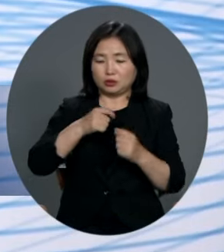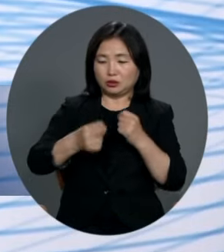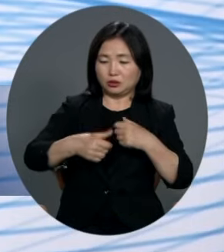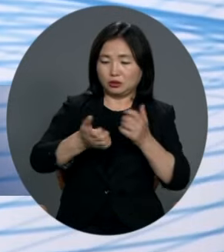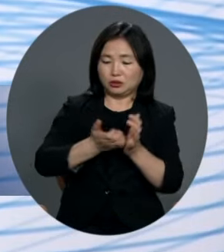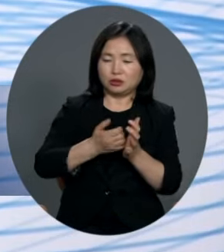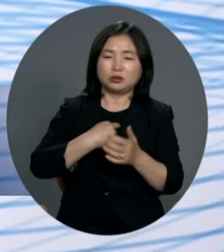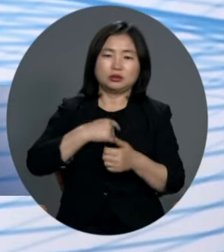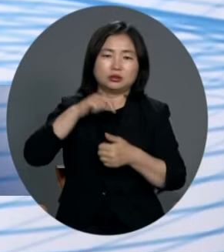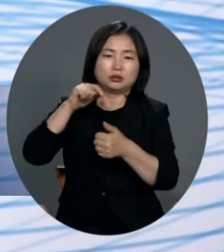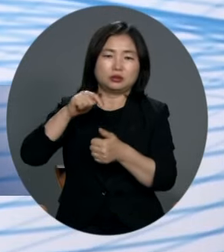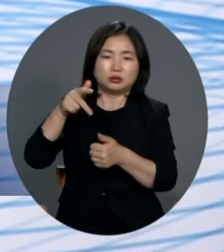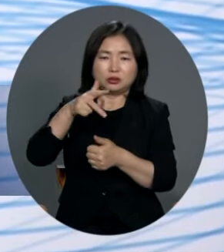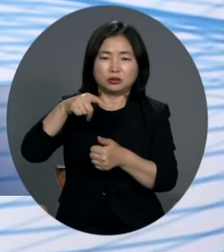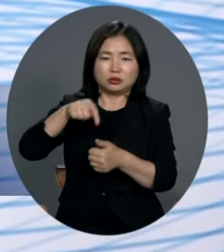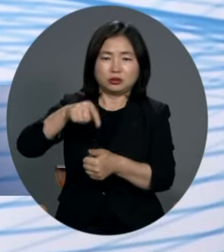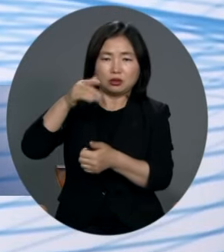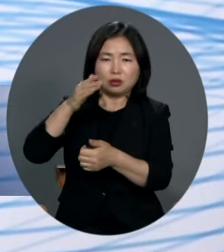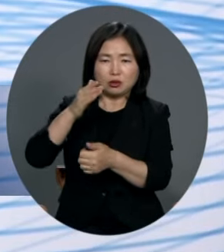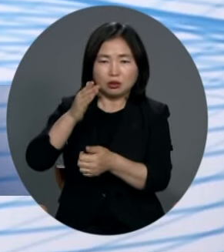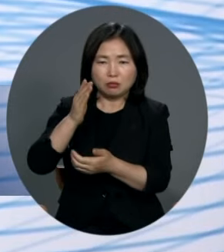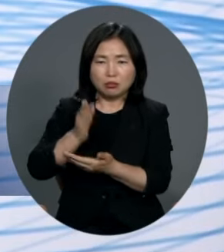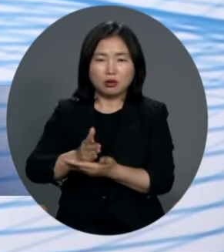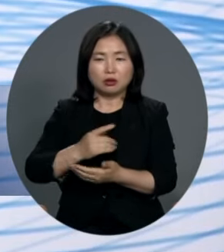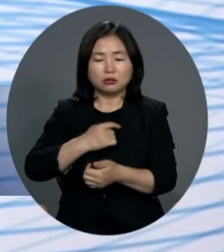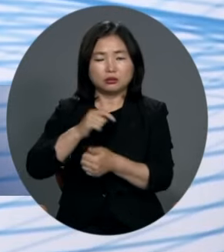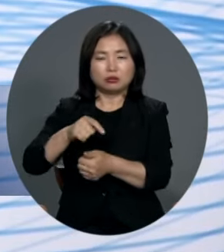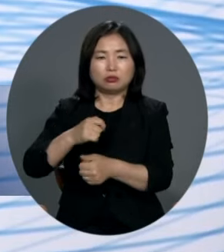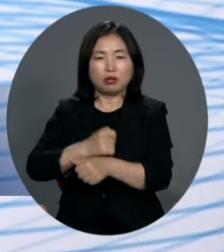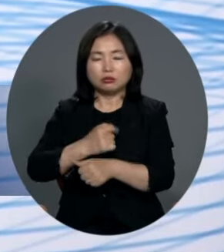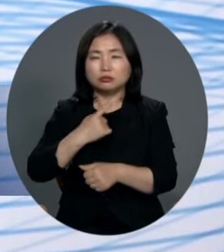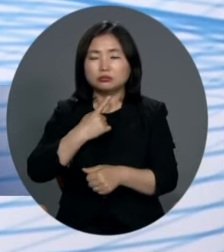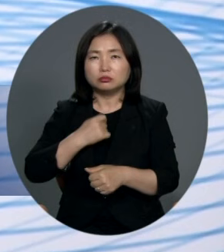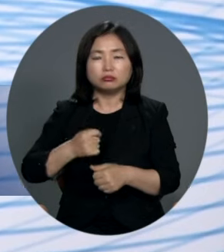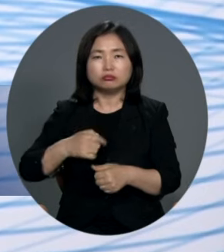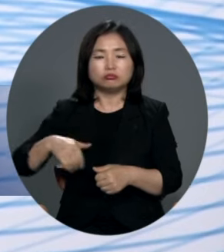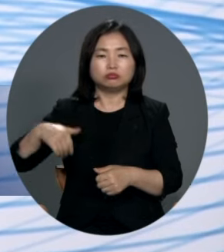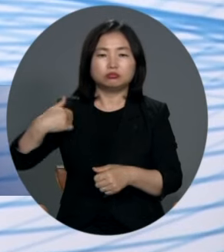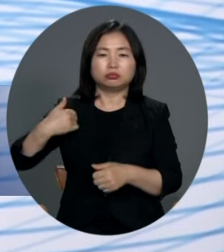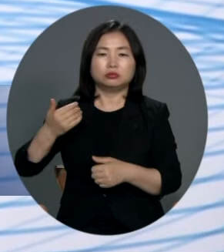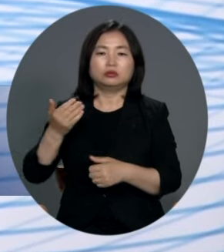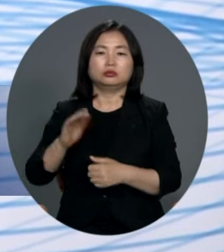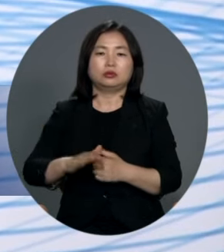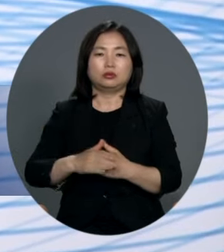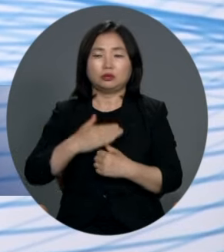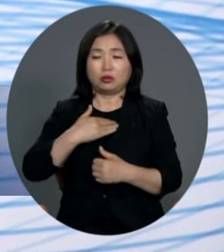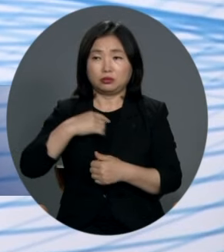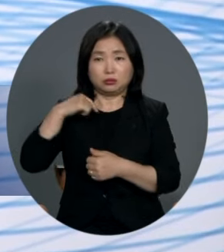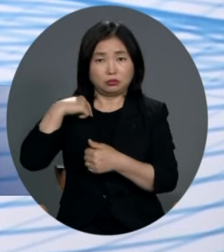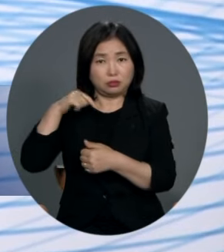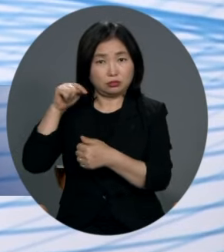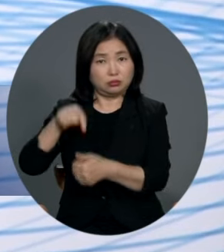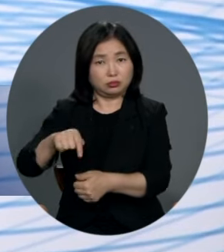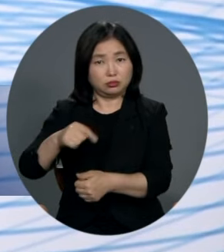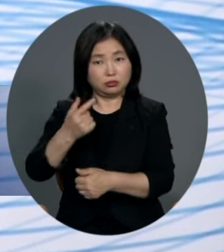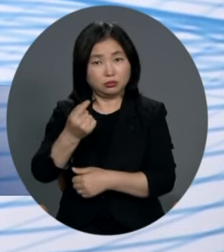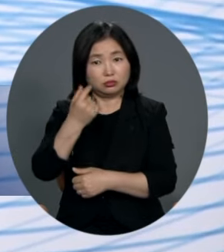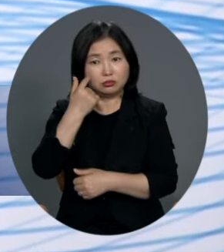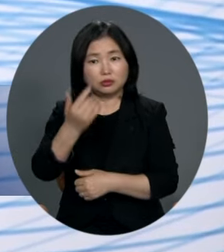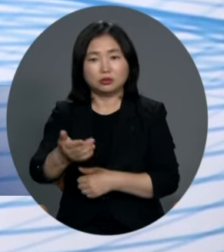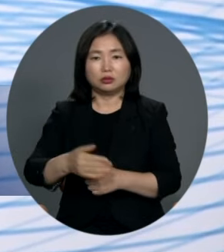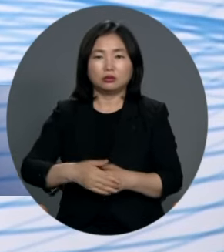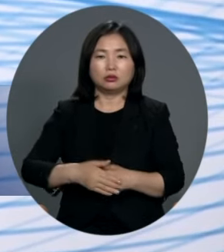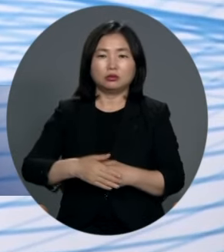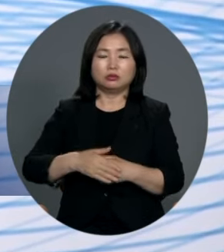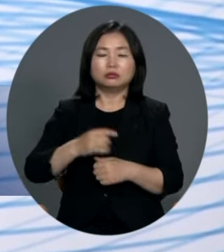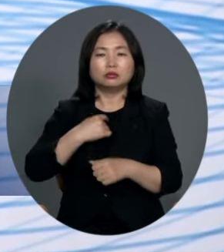예 지시한게 나는 했는지도 안 했는지 몰랐는데 그걸 어 그 지시했다고 그래